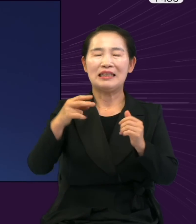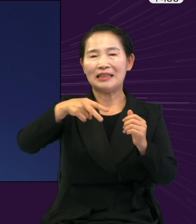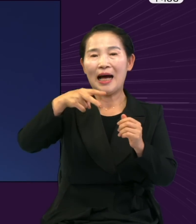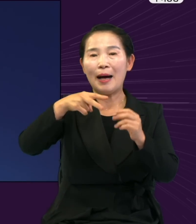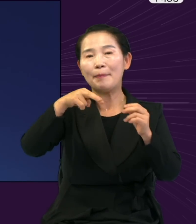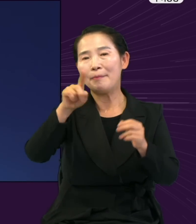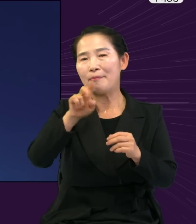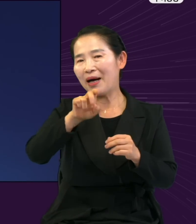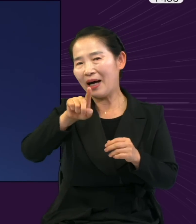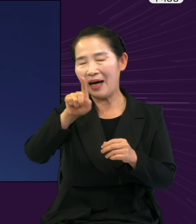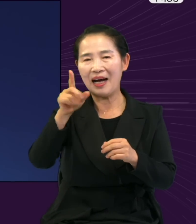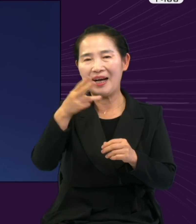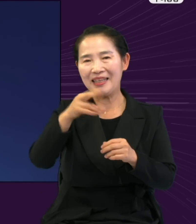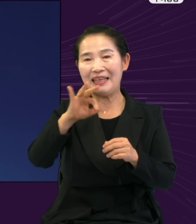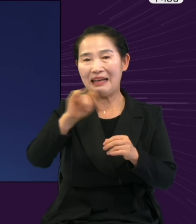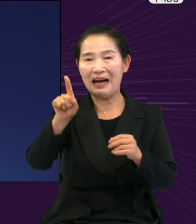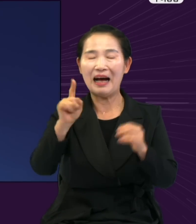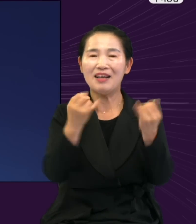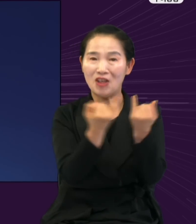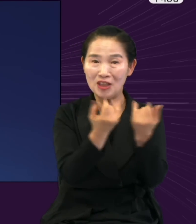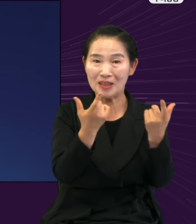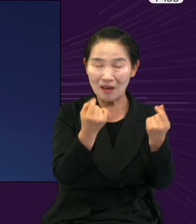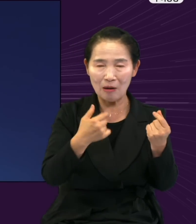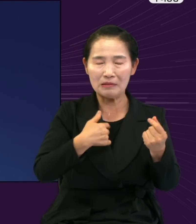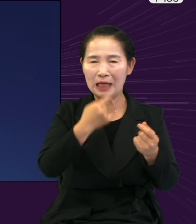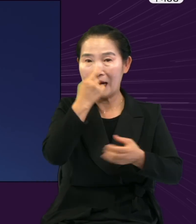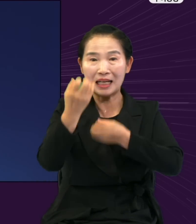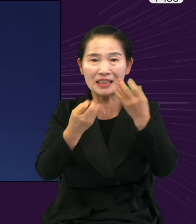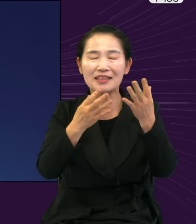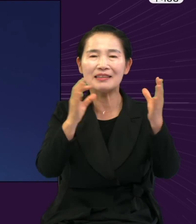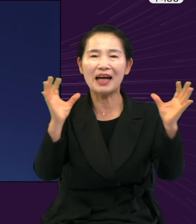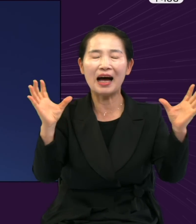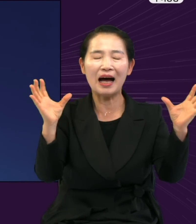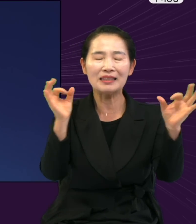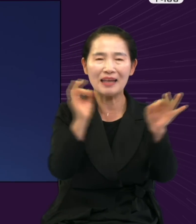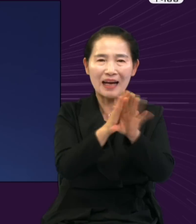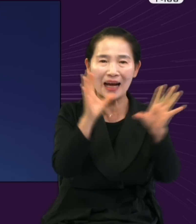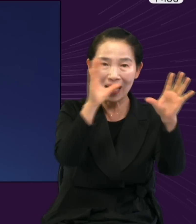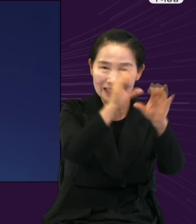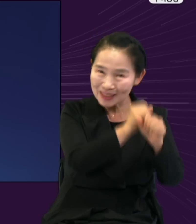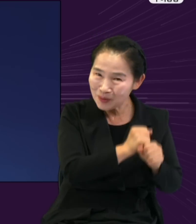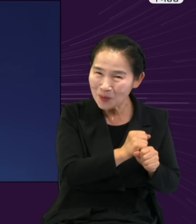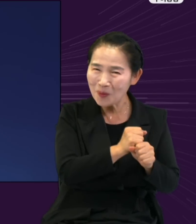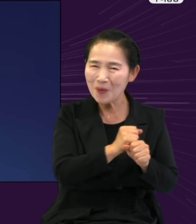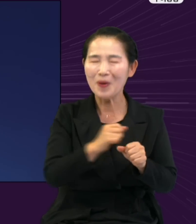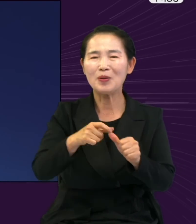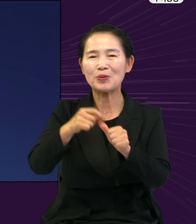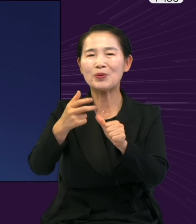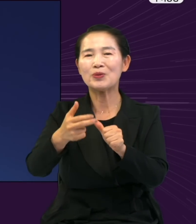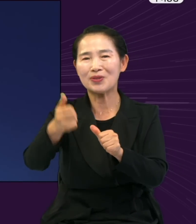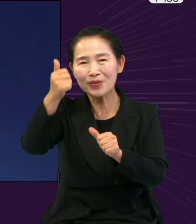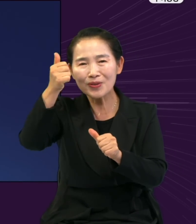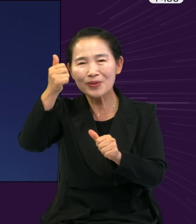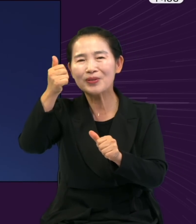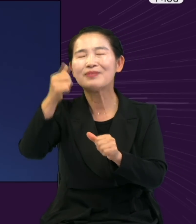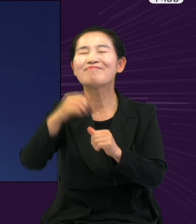이름과 저의 간증은 사라지고 참으로 세상의 구주이신 예수 그리스도